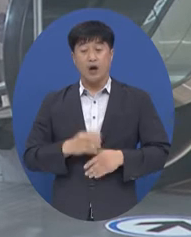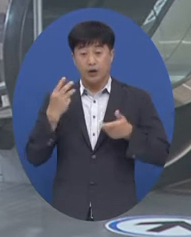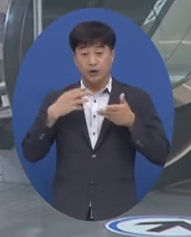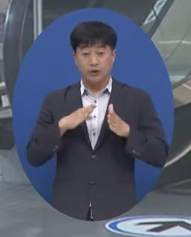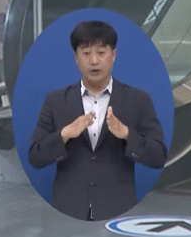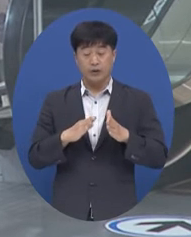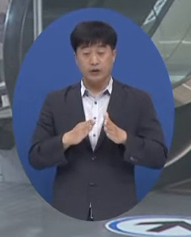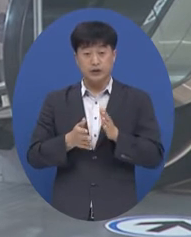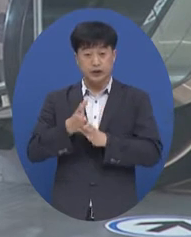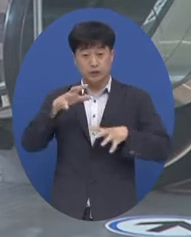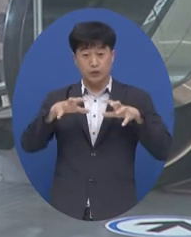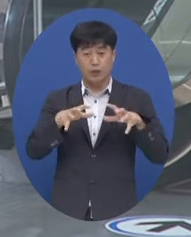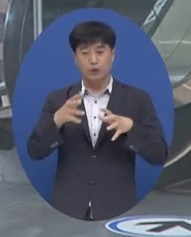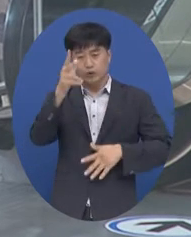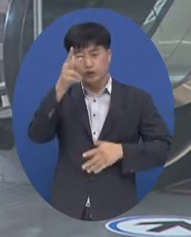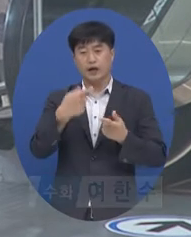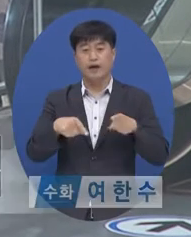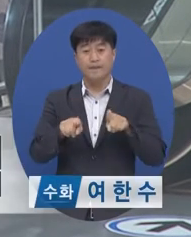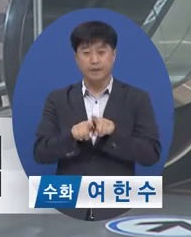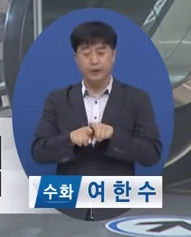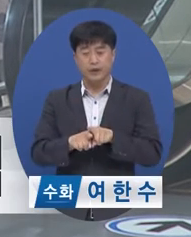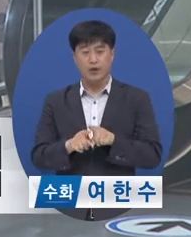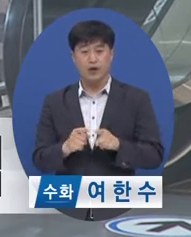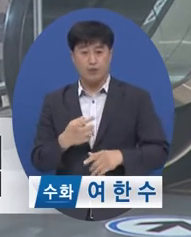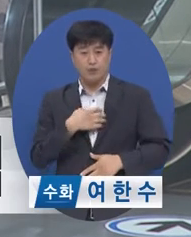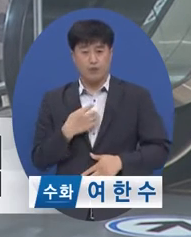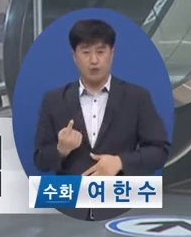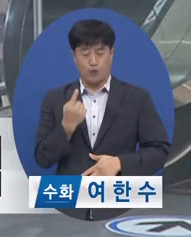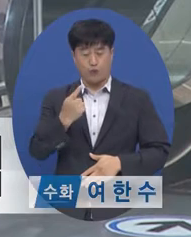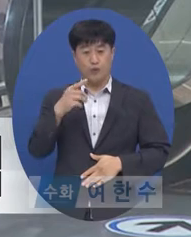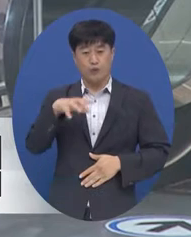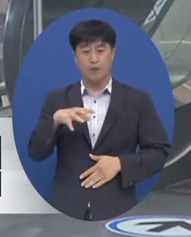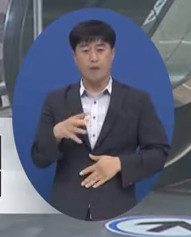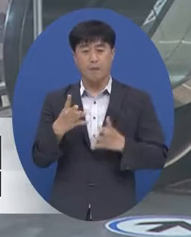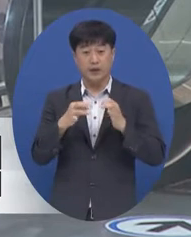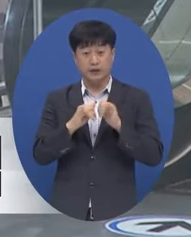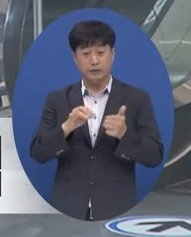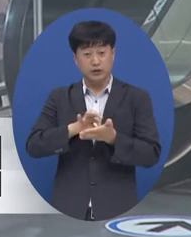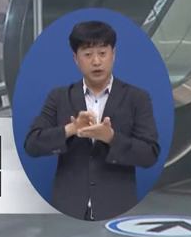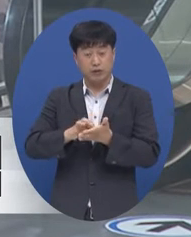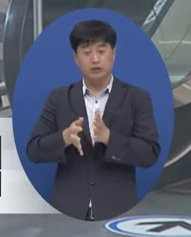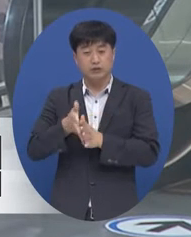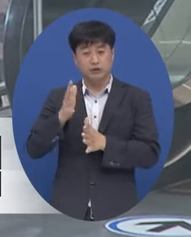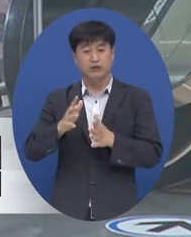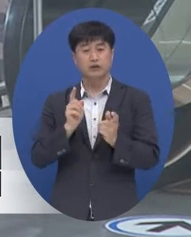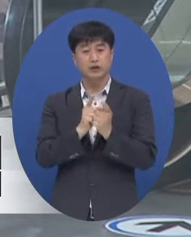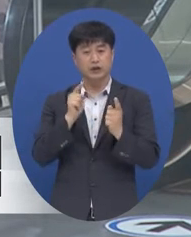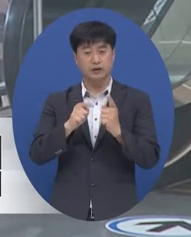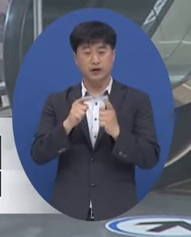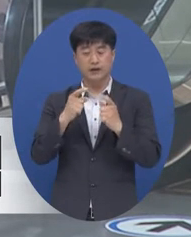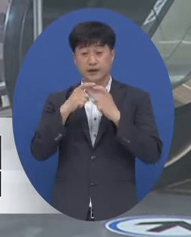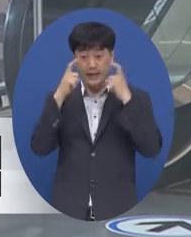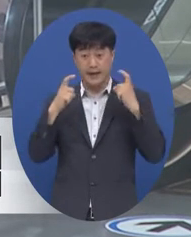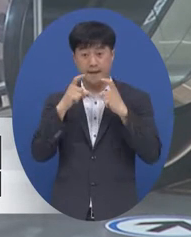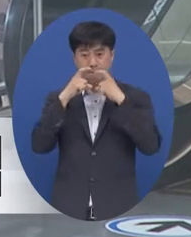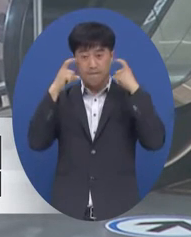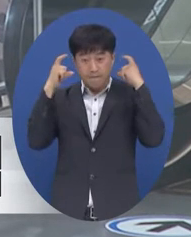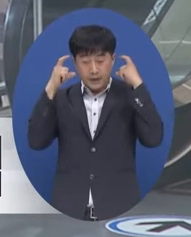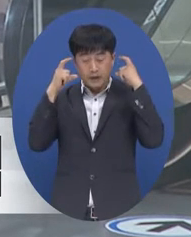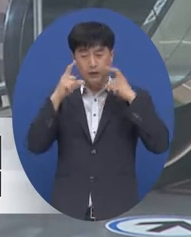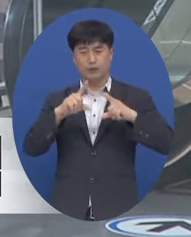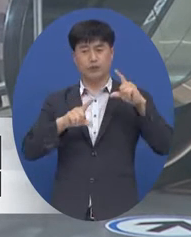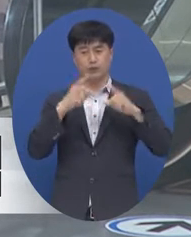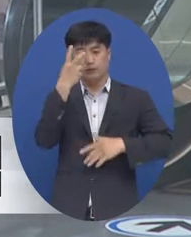경기도가 시군 경찰과 함께 고위험 시설을 비롯한 다중이용 시설을 대상으로 개인 마스크 착용 실태 점검에